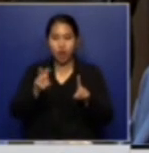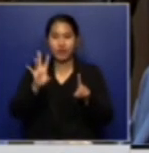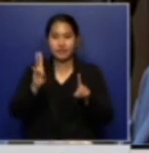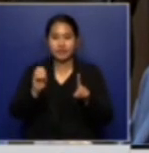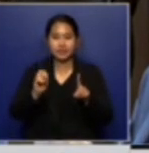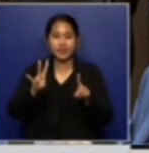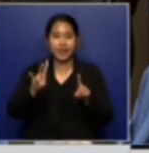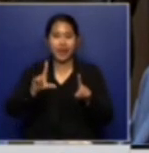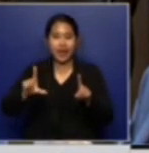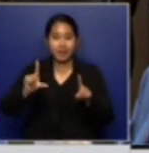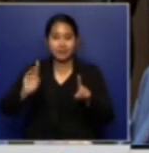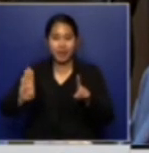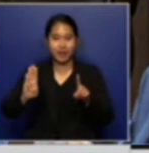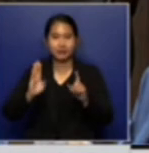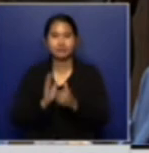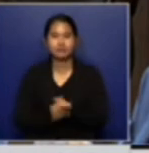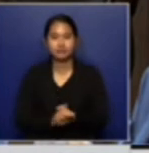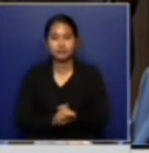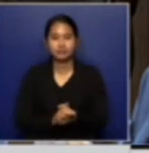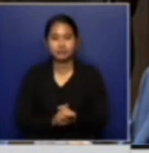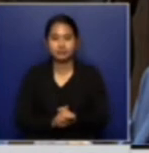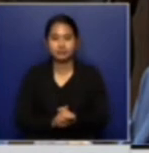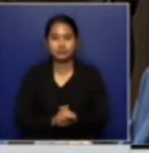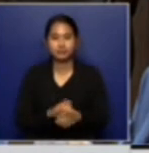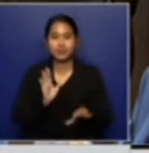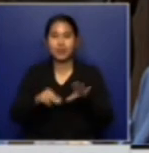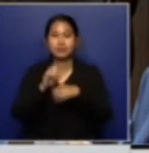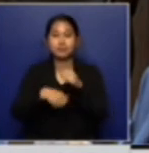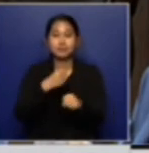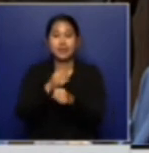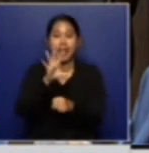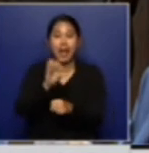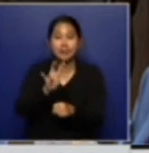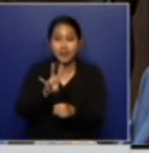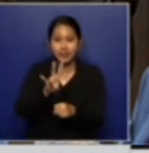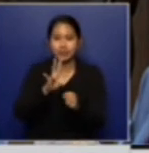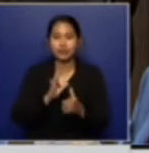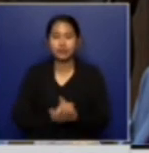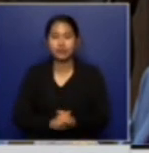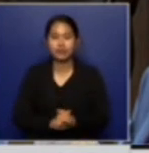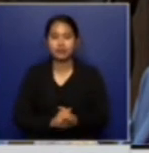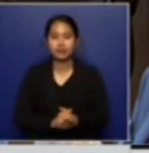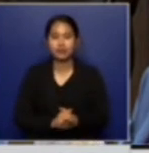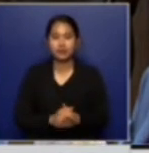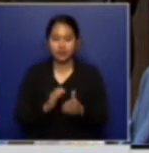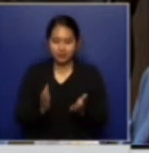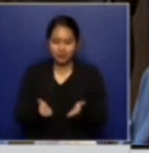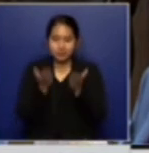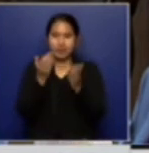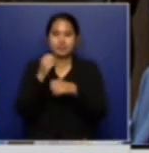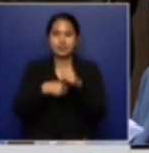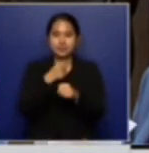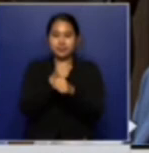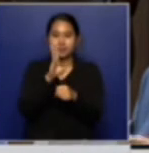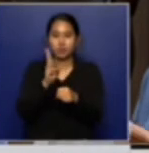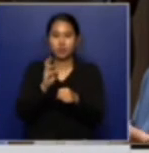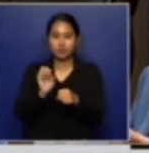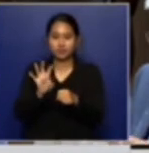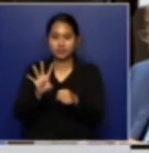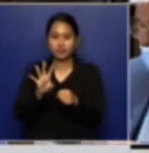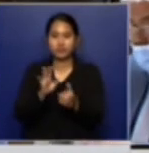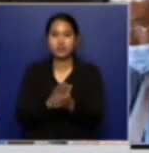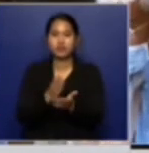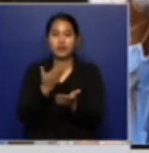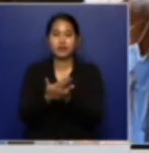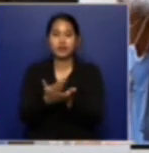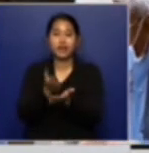132,277 ล้านบาทประมาณปี57ปรากฏว่าปี64ครับท่านประธานครับงบประ